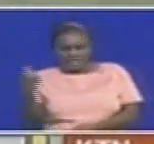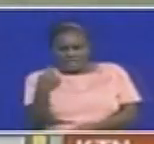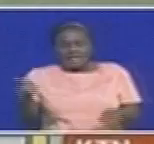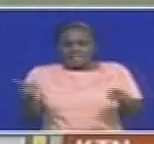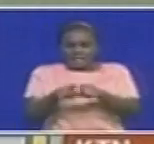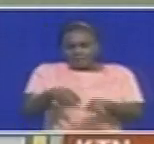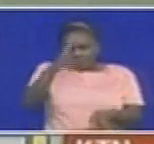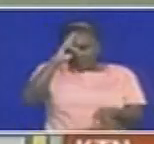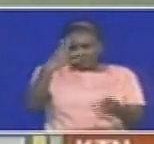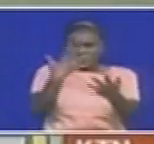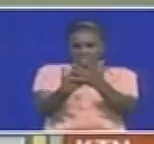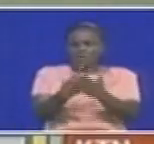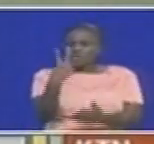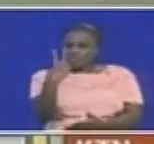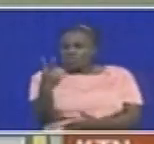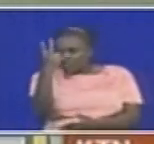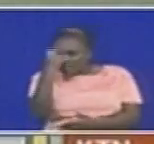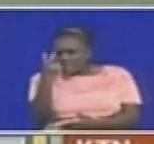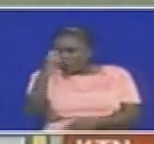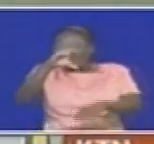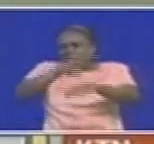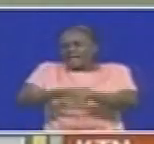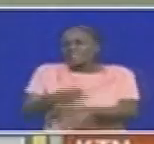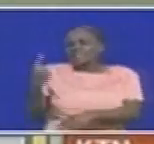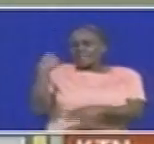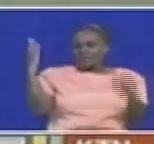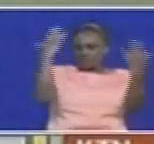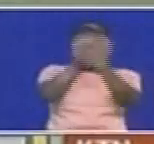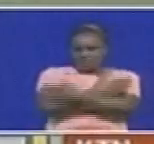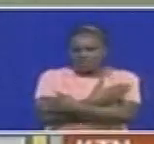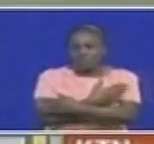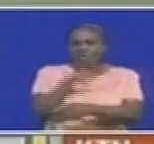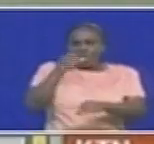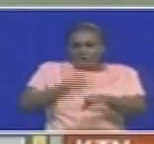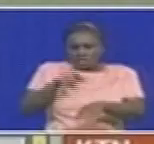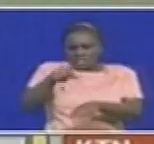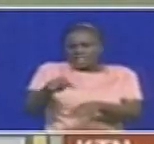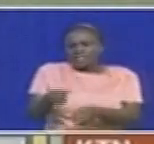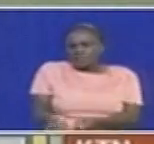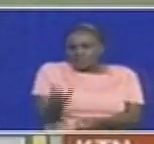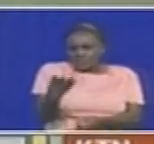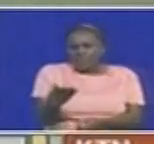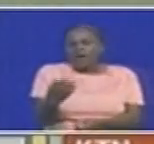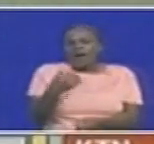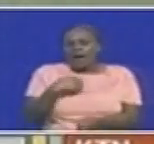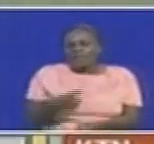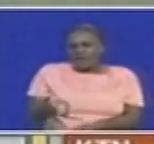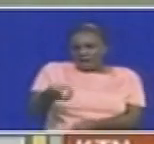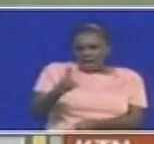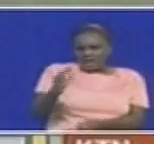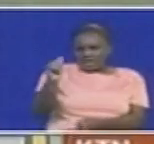pia wanawazuilia washukiwa wawili wa ugaidi waliokamatwa hapo jana usiku kuhusiana vilipuzi hivyo vikiwemo maguruneti, bunduki ya